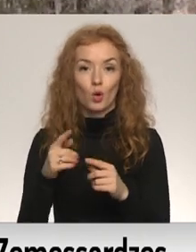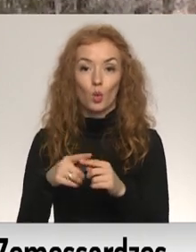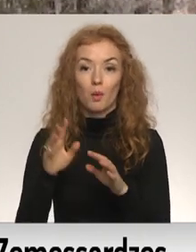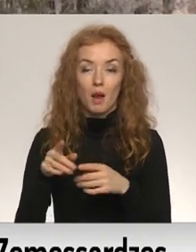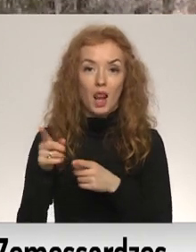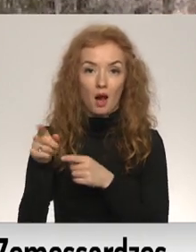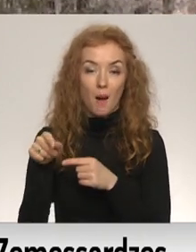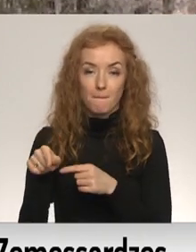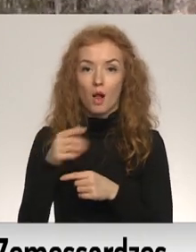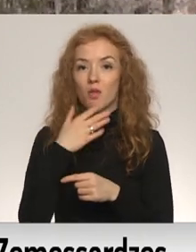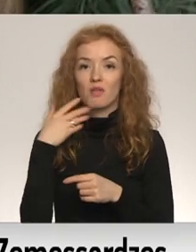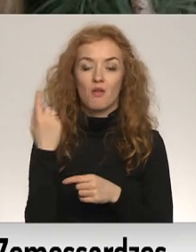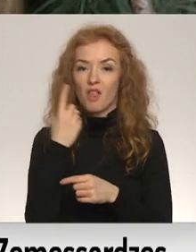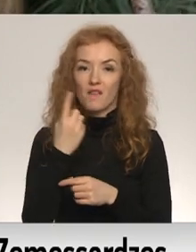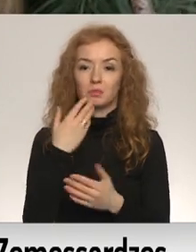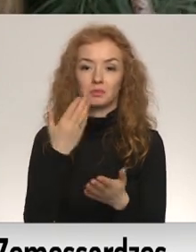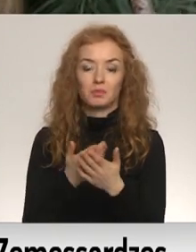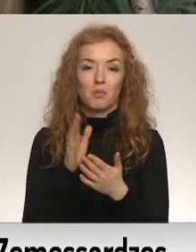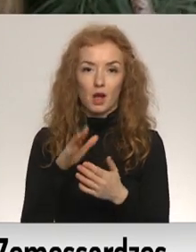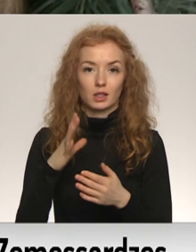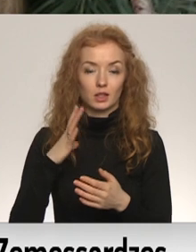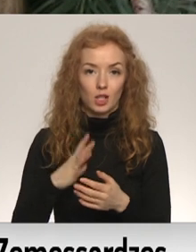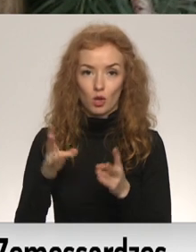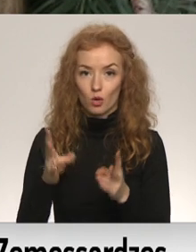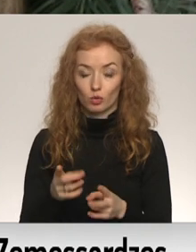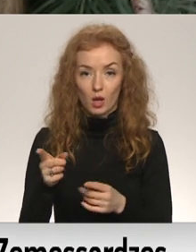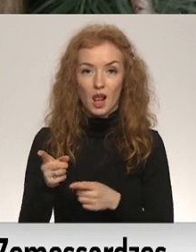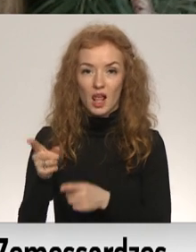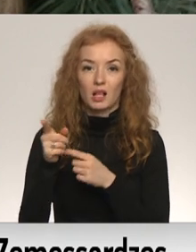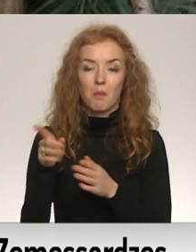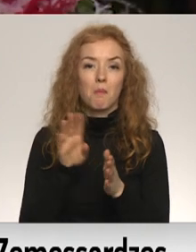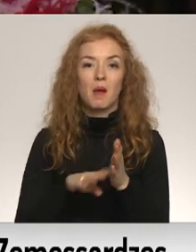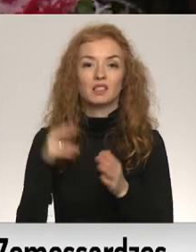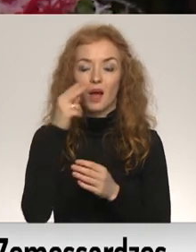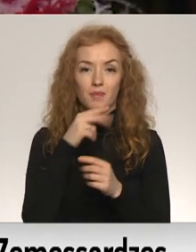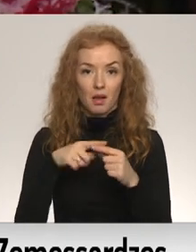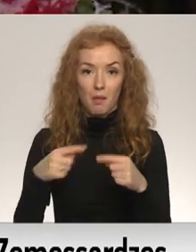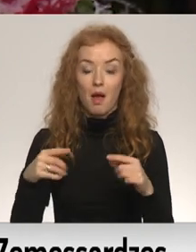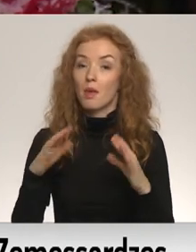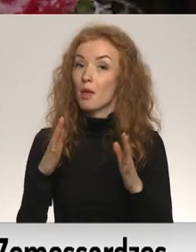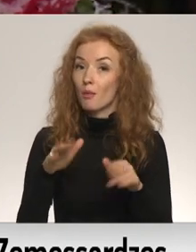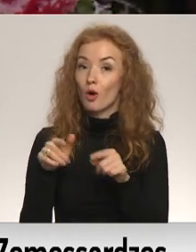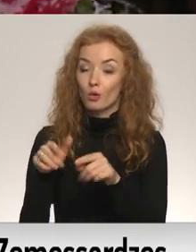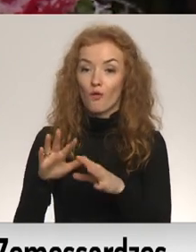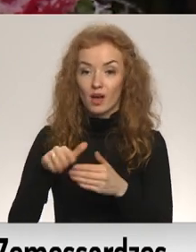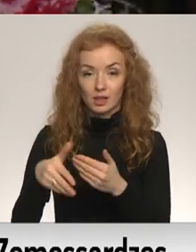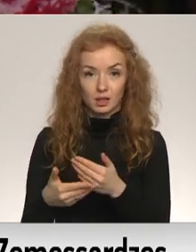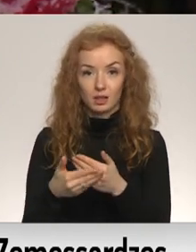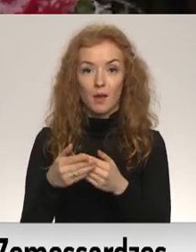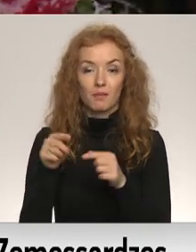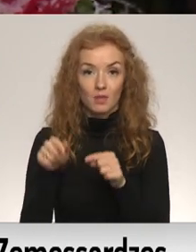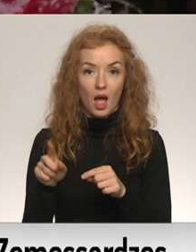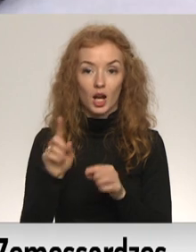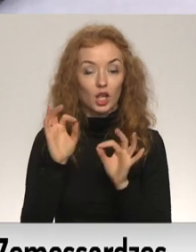Lielgabalu gan neviens nav pieteicies par cietušo. Pats Lielgabals ir bezsaimnieka manta, savukārt par to, vai zem postamenta tiešām